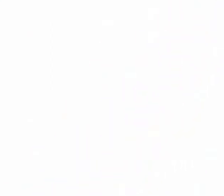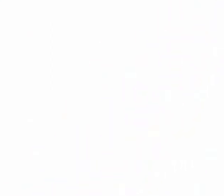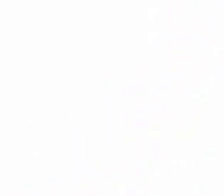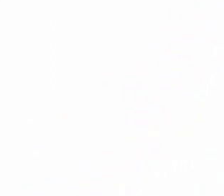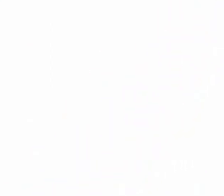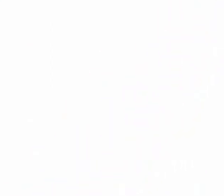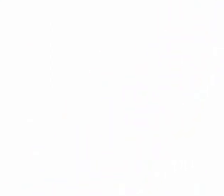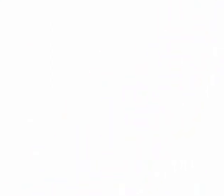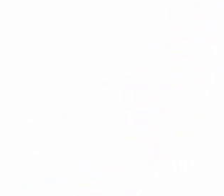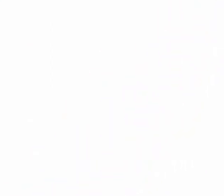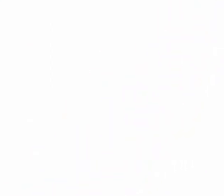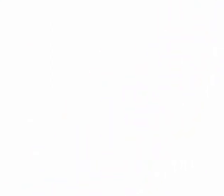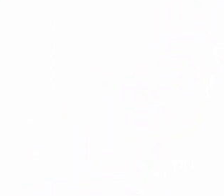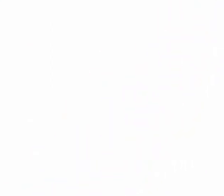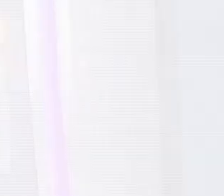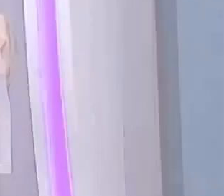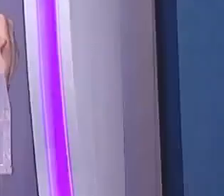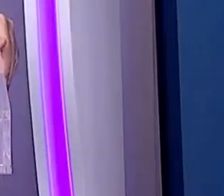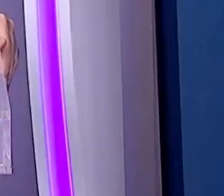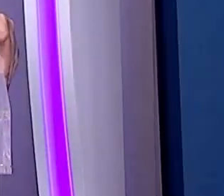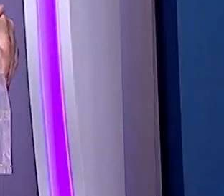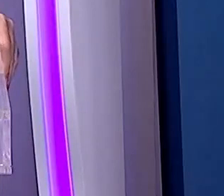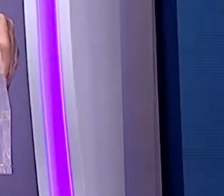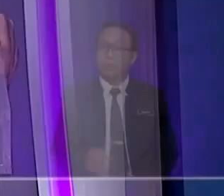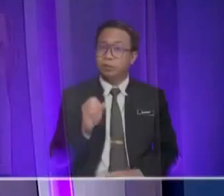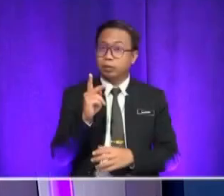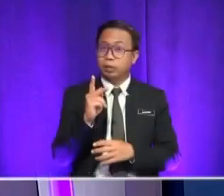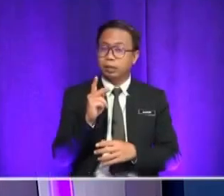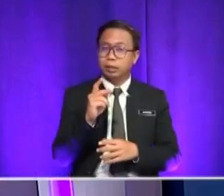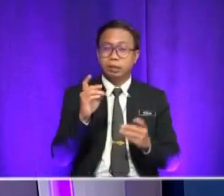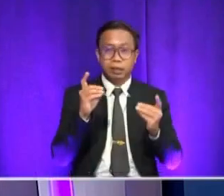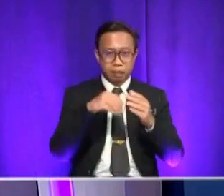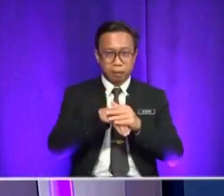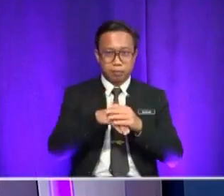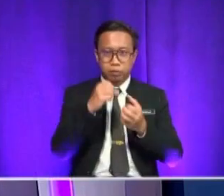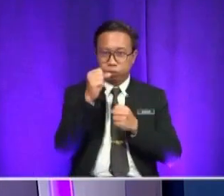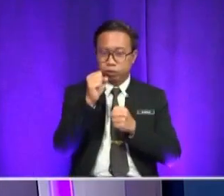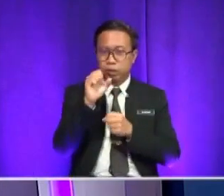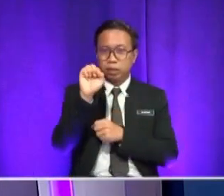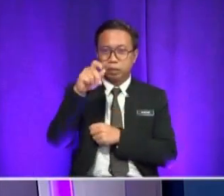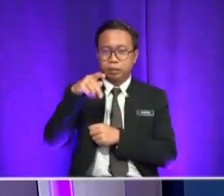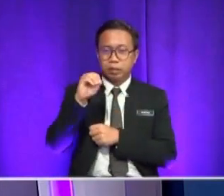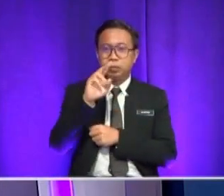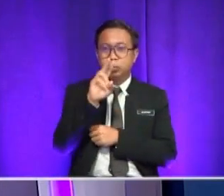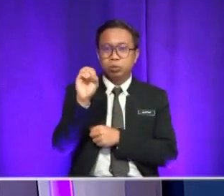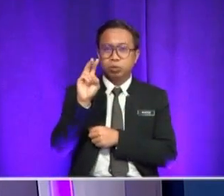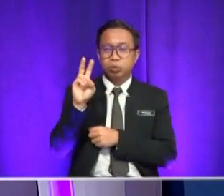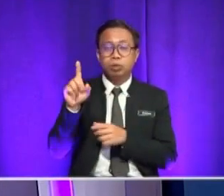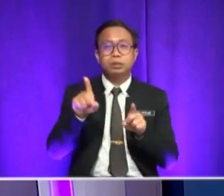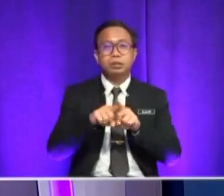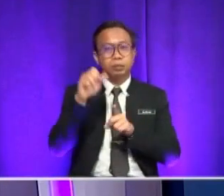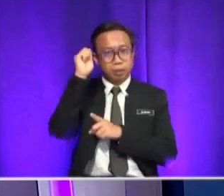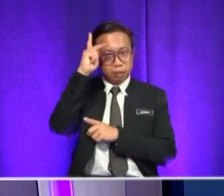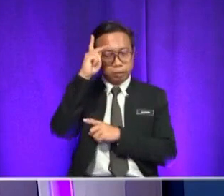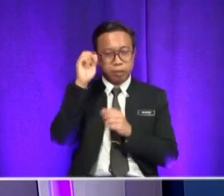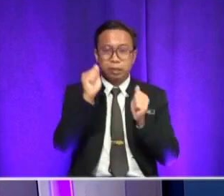Didik TV KPM. Alright, masih lagi menyaksikan Sukses SPM 2022 bersama dengan saya Akmal Nazri dan